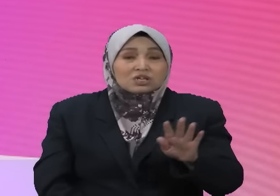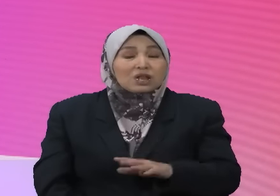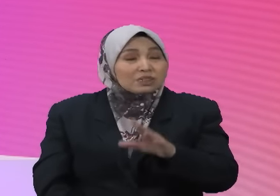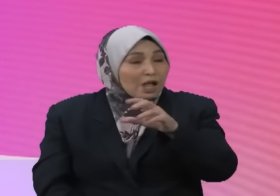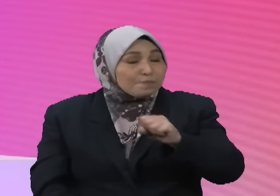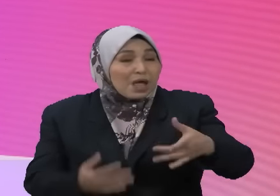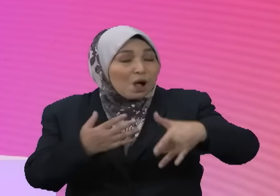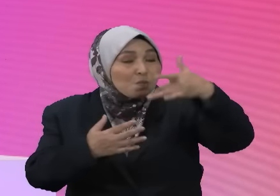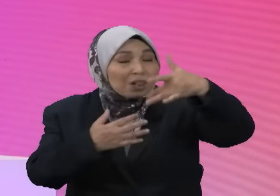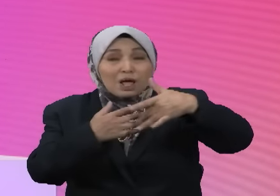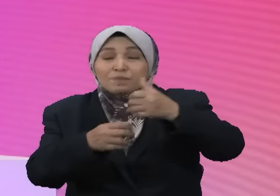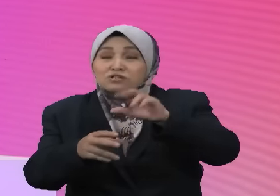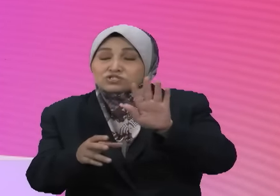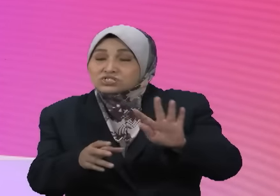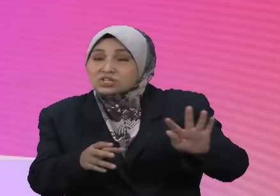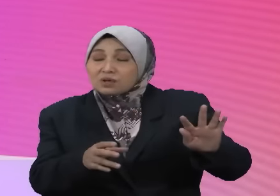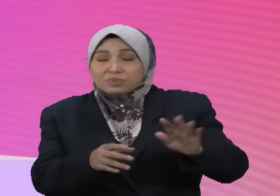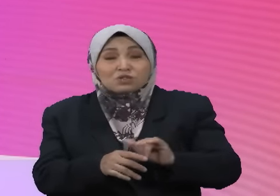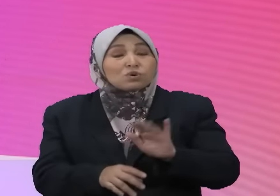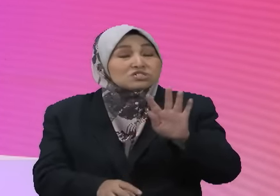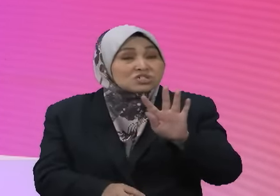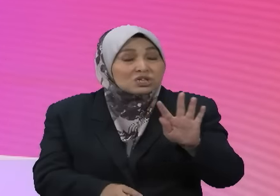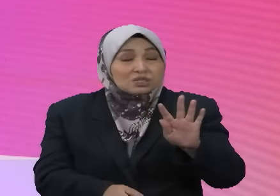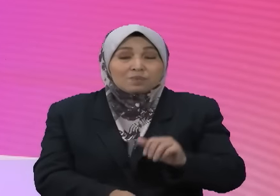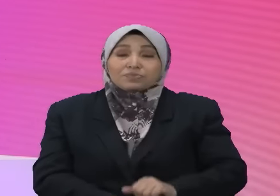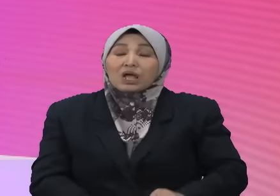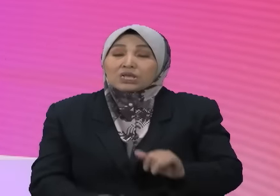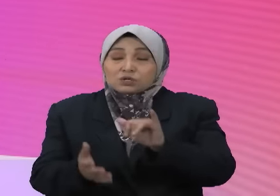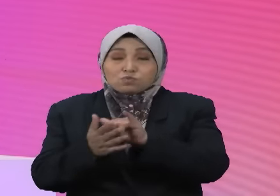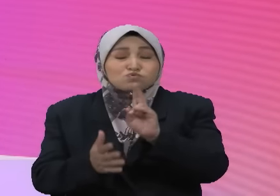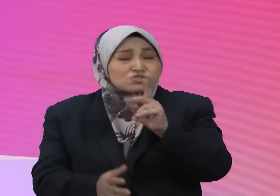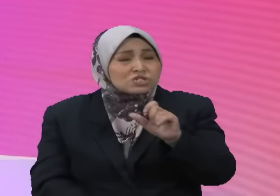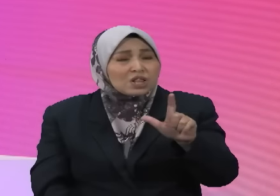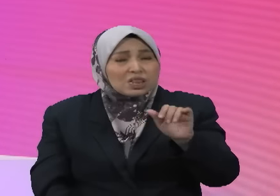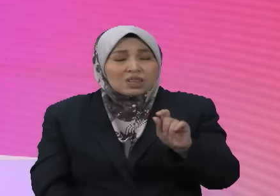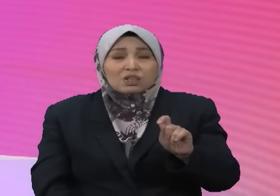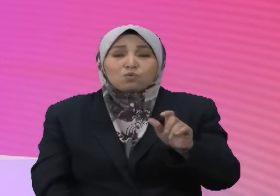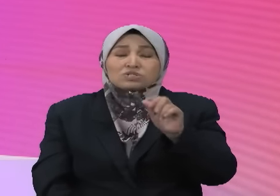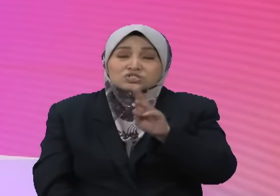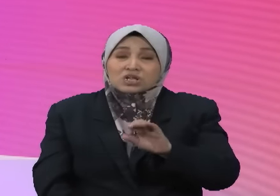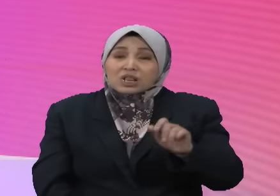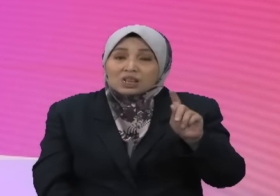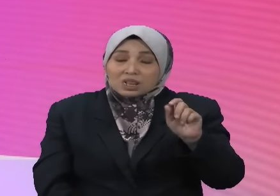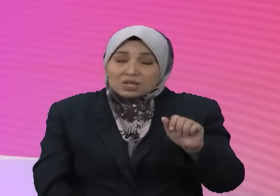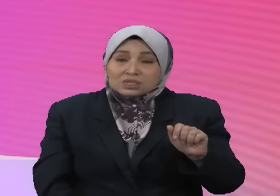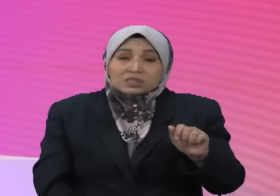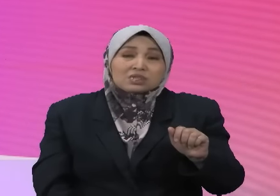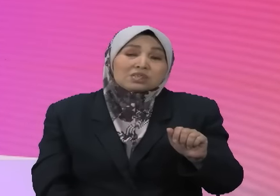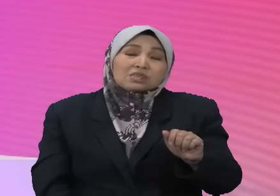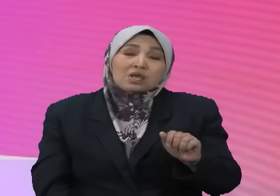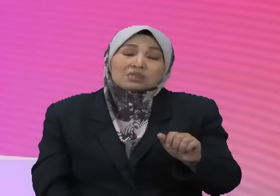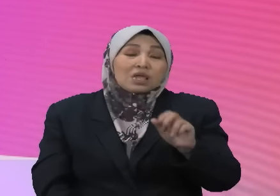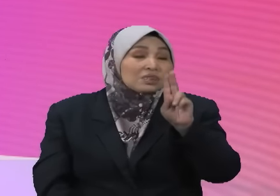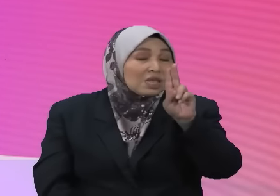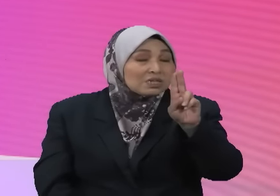dah awal-awal unzilat itu Sin unzilat Siki sebab